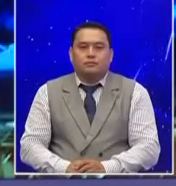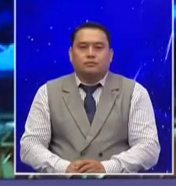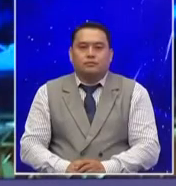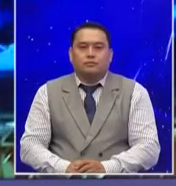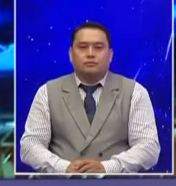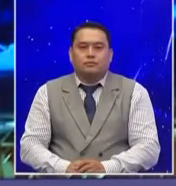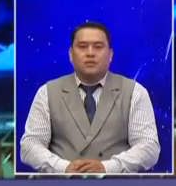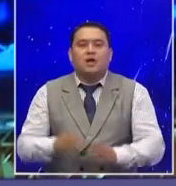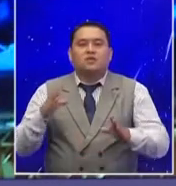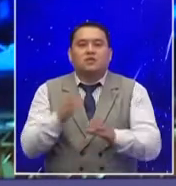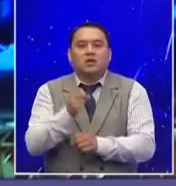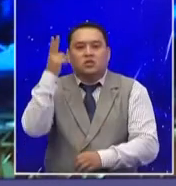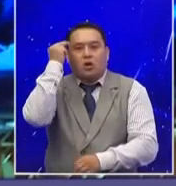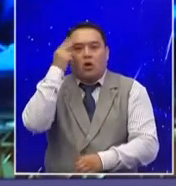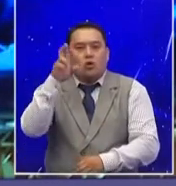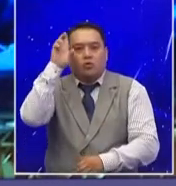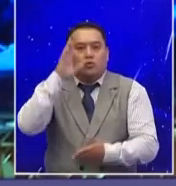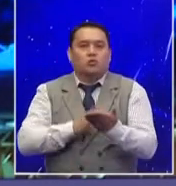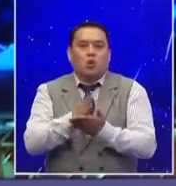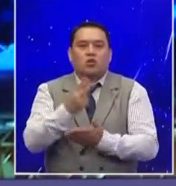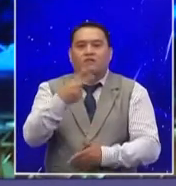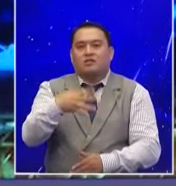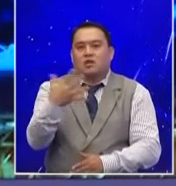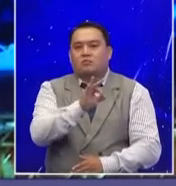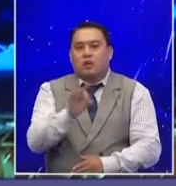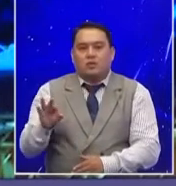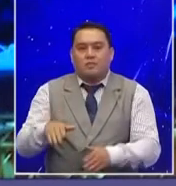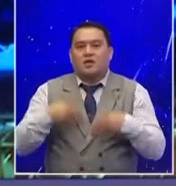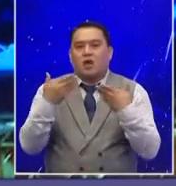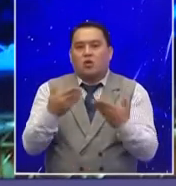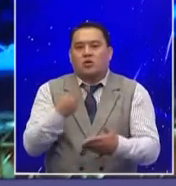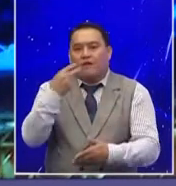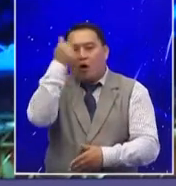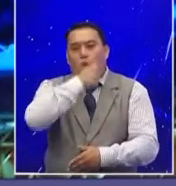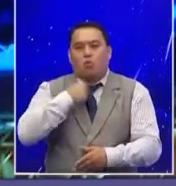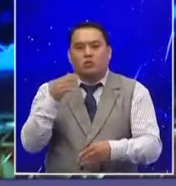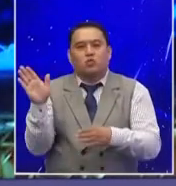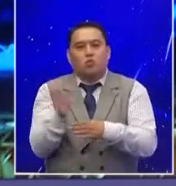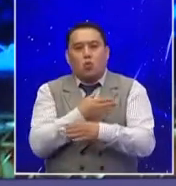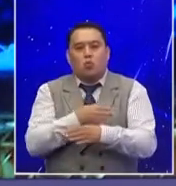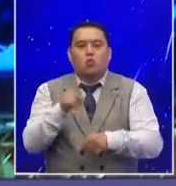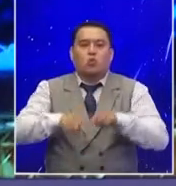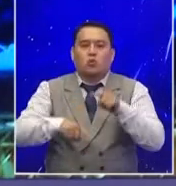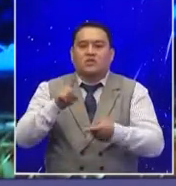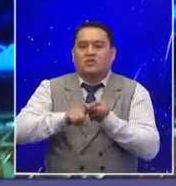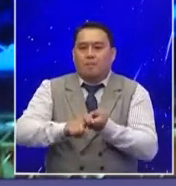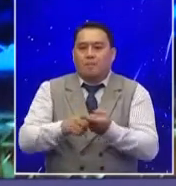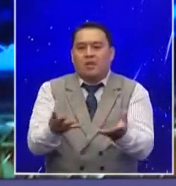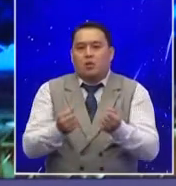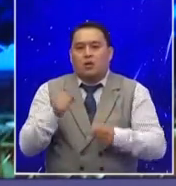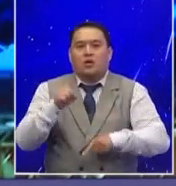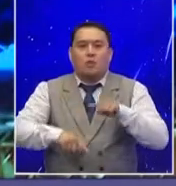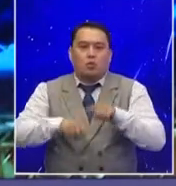Продолжаем выпуск. Сократить число государственных служащих на 25% за 2 года и исключить родственные связи при приеме на